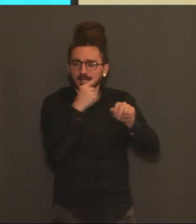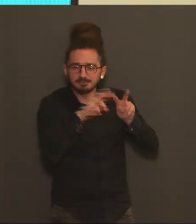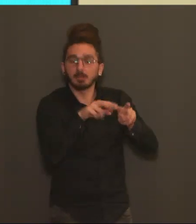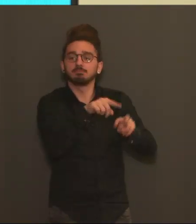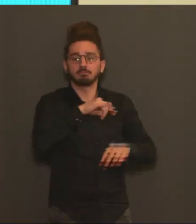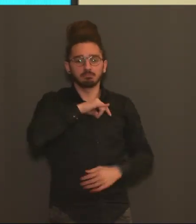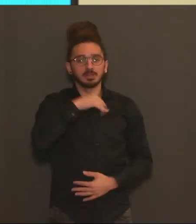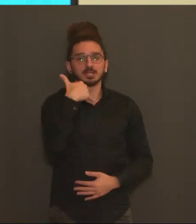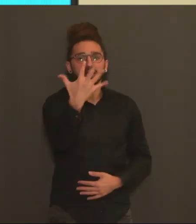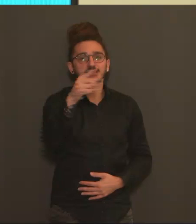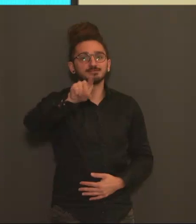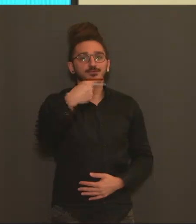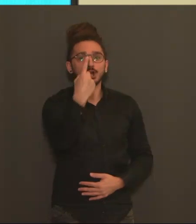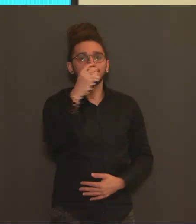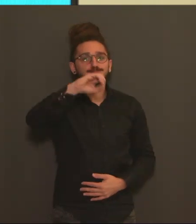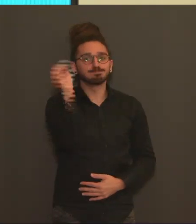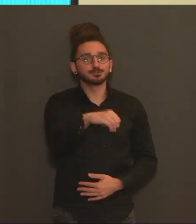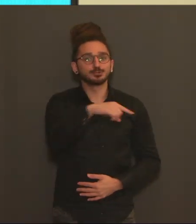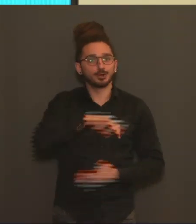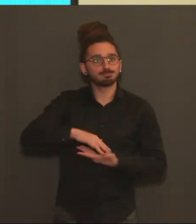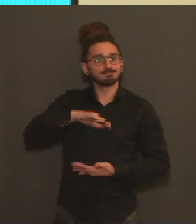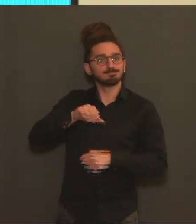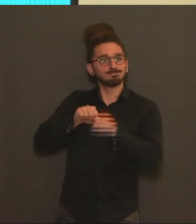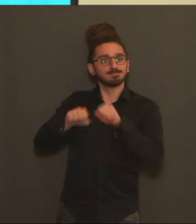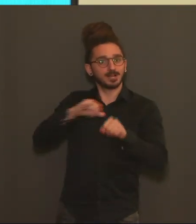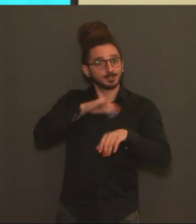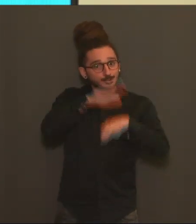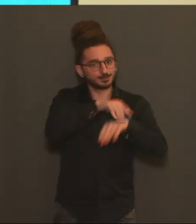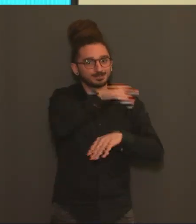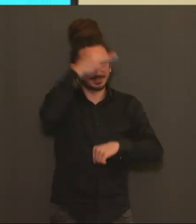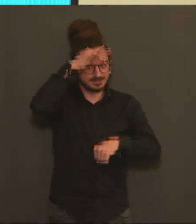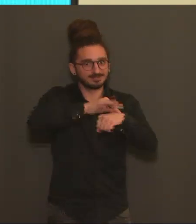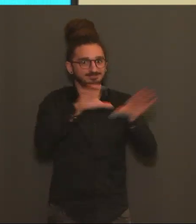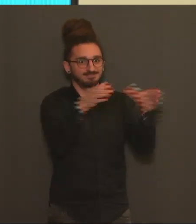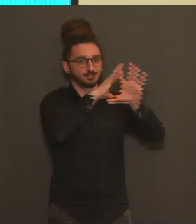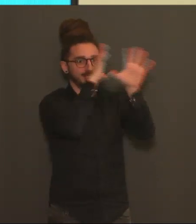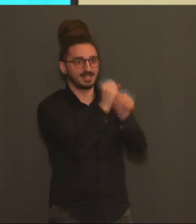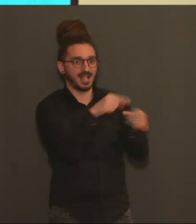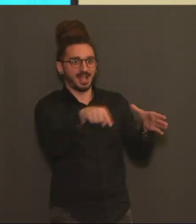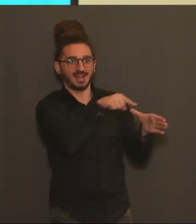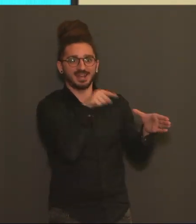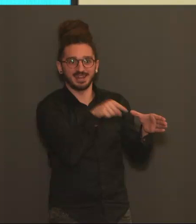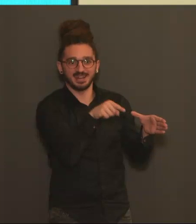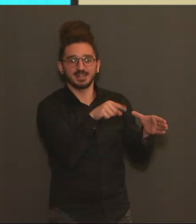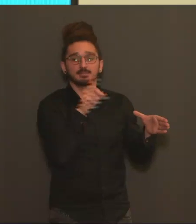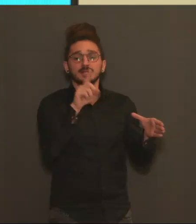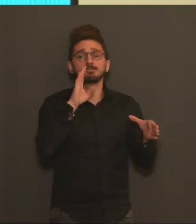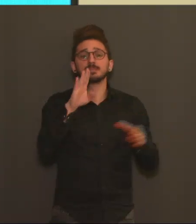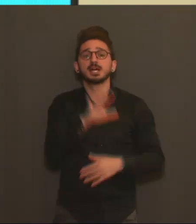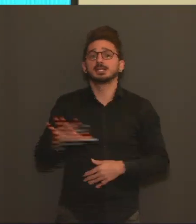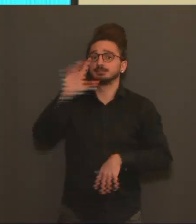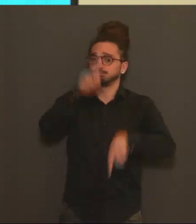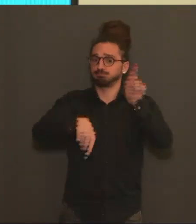des anticorps. Ce n'est pas la même chose dans les différentes parties du pays, puisque en Flandre, il s'agit de 11,3%, à Bruxelles